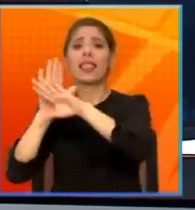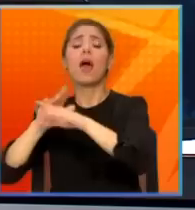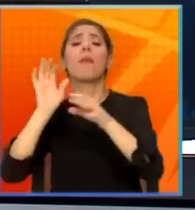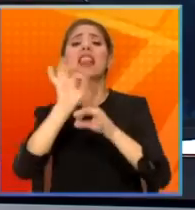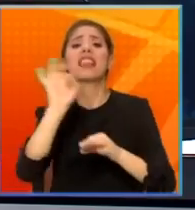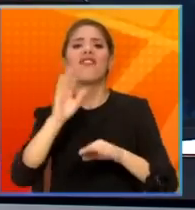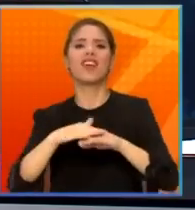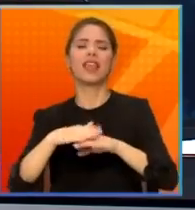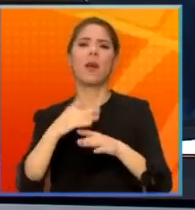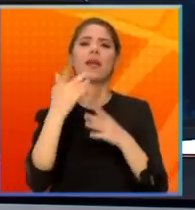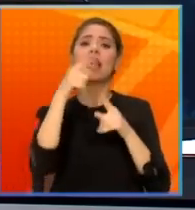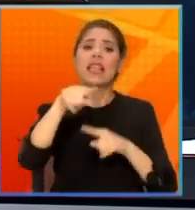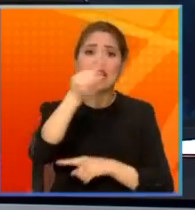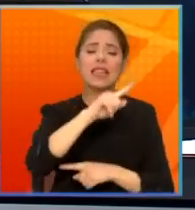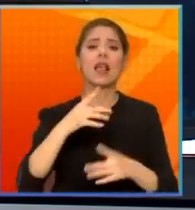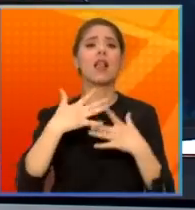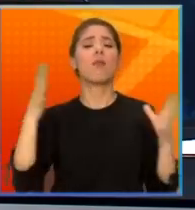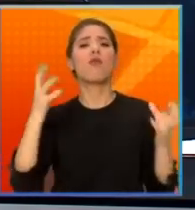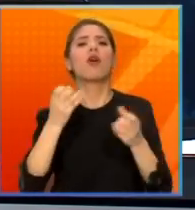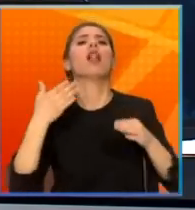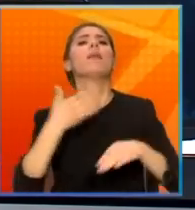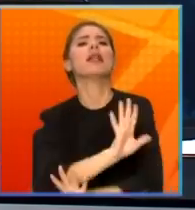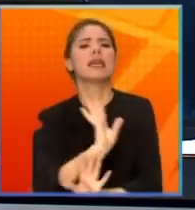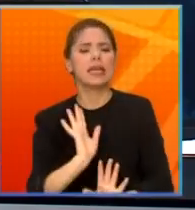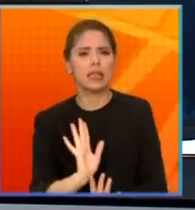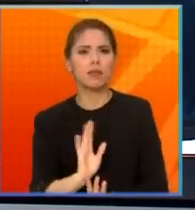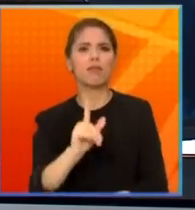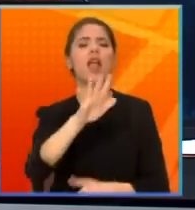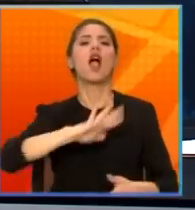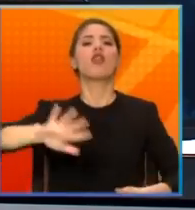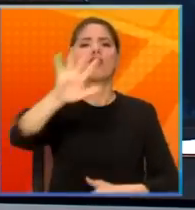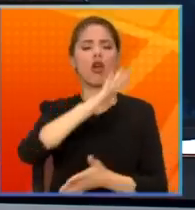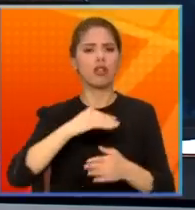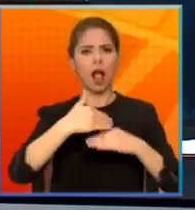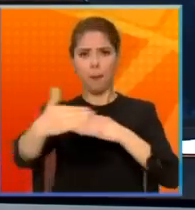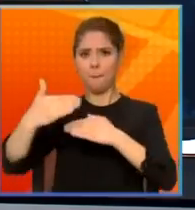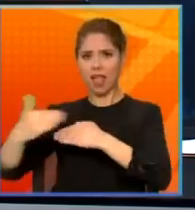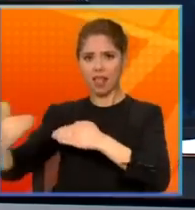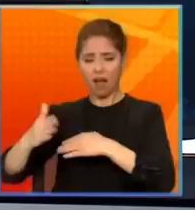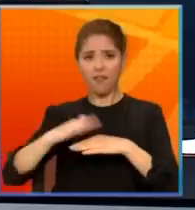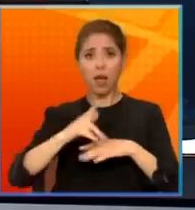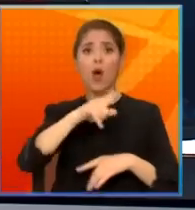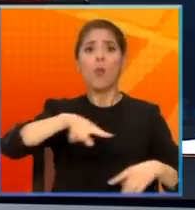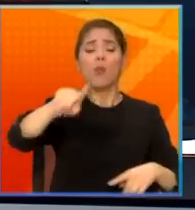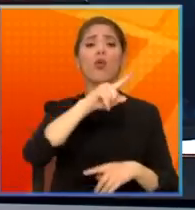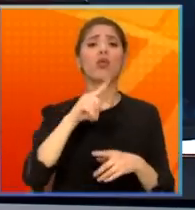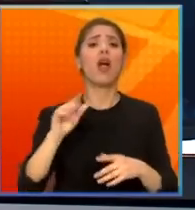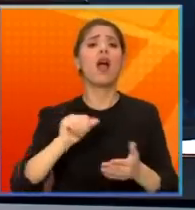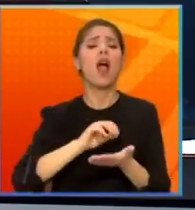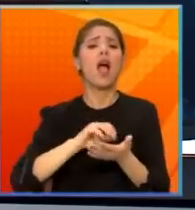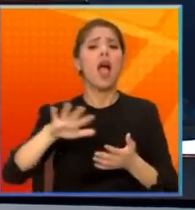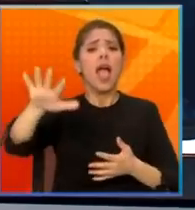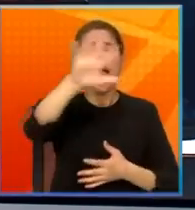indirin. Yeter ki büyük kalabalıklara karışmayın. Yeter ki sosyal mesafenizi koruyun. Bunlar hepimiz için